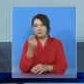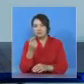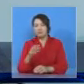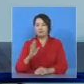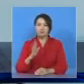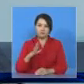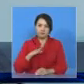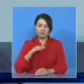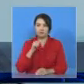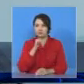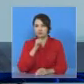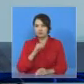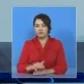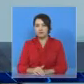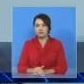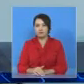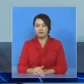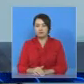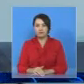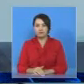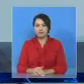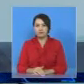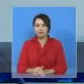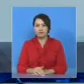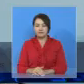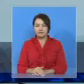күтіледі. Енді